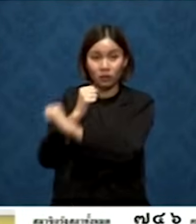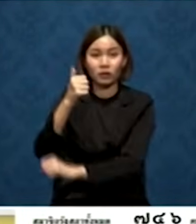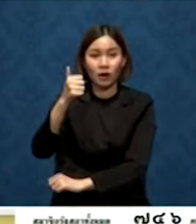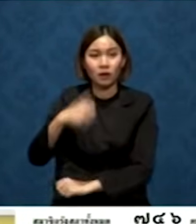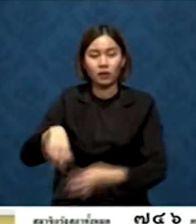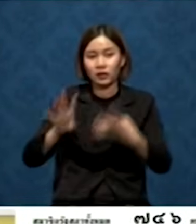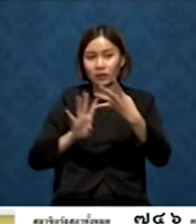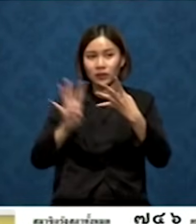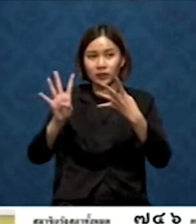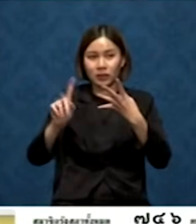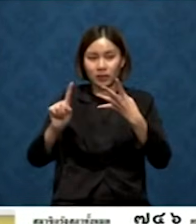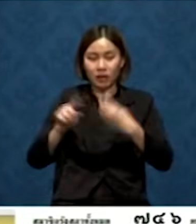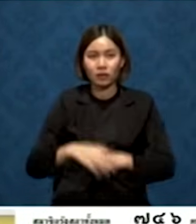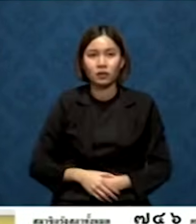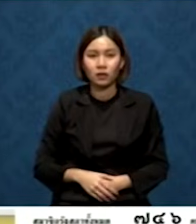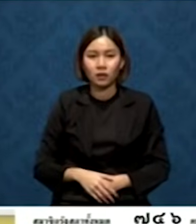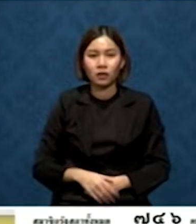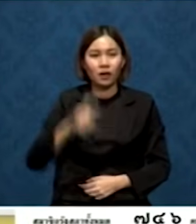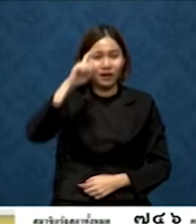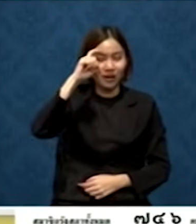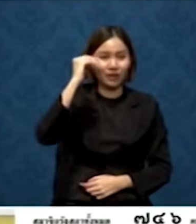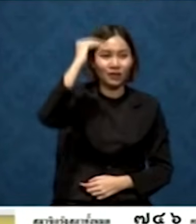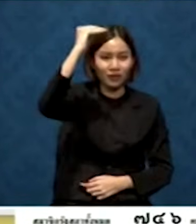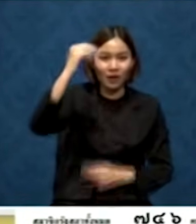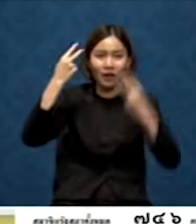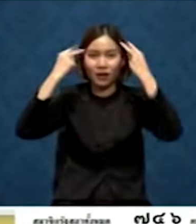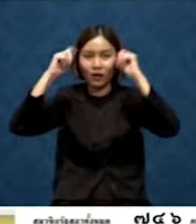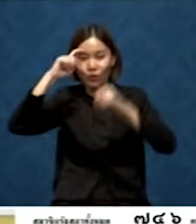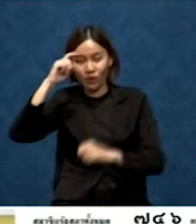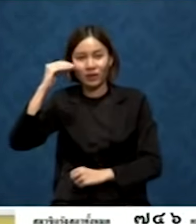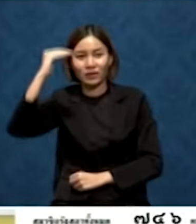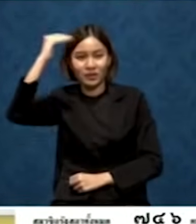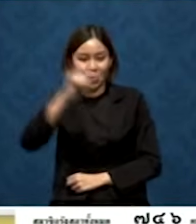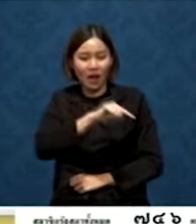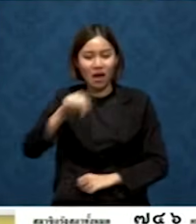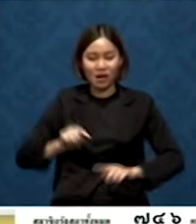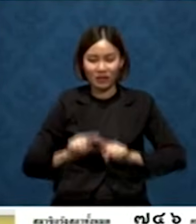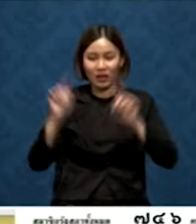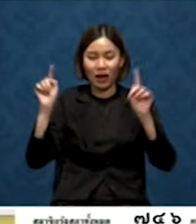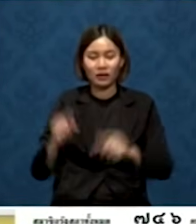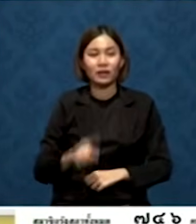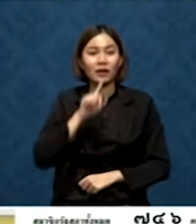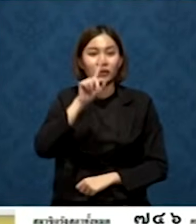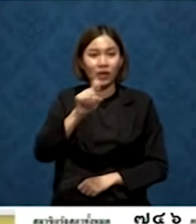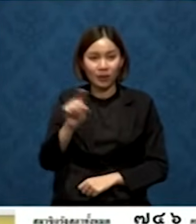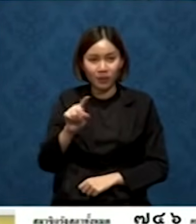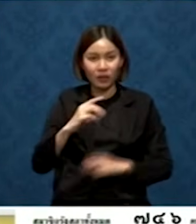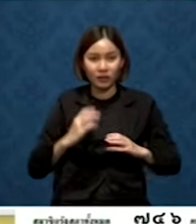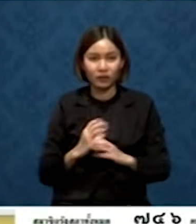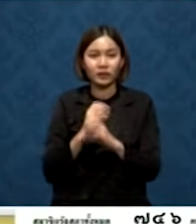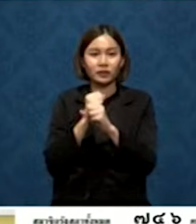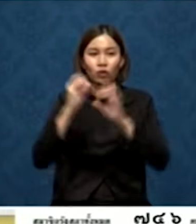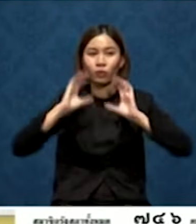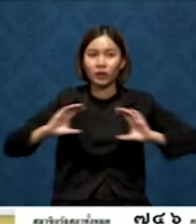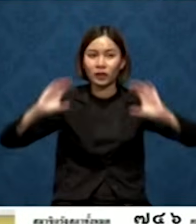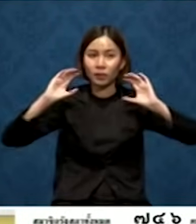สู่คำถามที่ 4ครับที่คำตอบของนายเศรษฐาและนายกเศรษฐีนั้นแตกต่างกันนั่นก็คือคำถามที่ว่าแล้วตกลงรัฐบาล